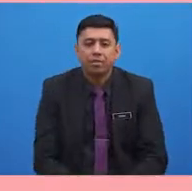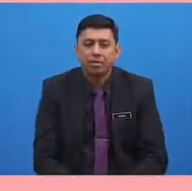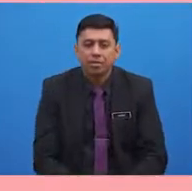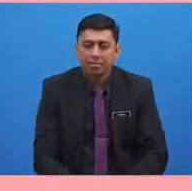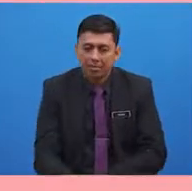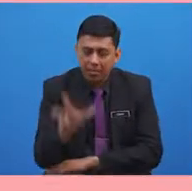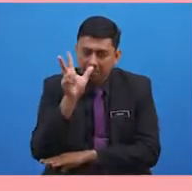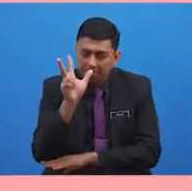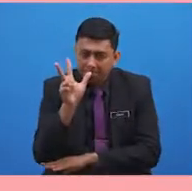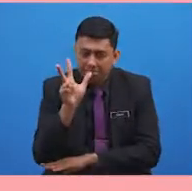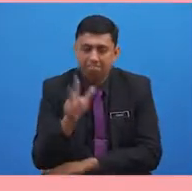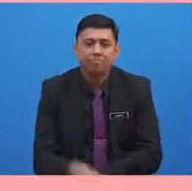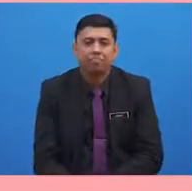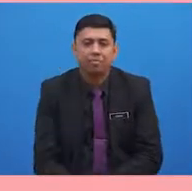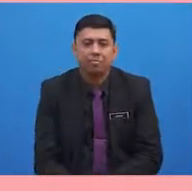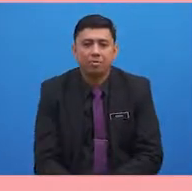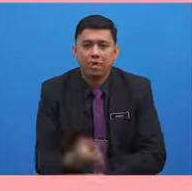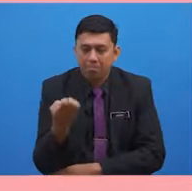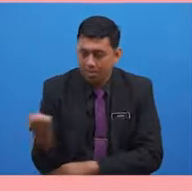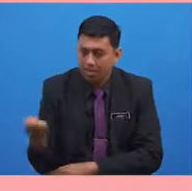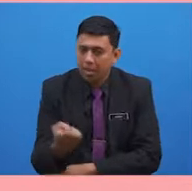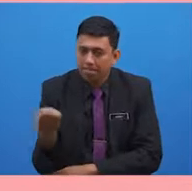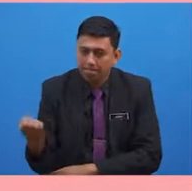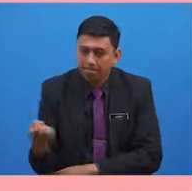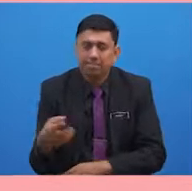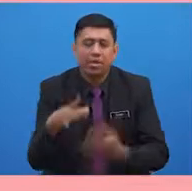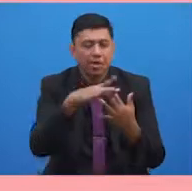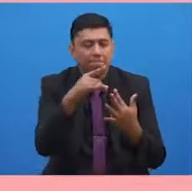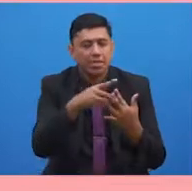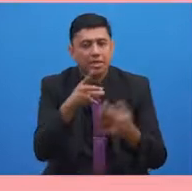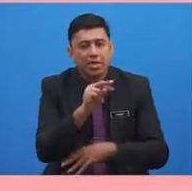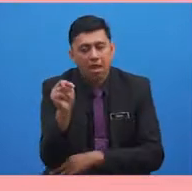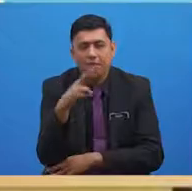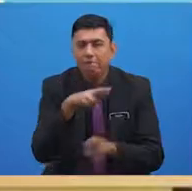dan ketiga, elemen-elemen pilihan raya.